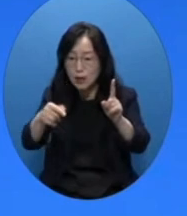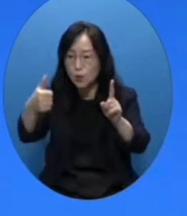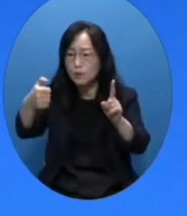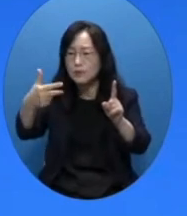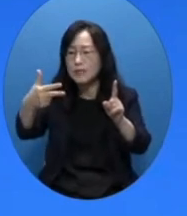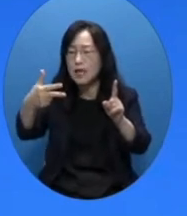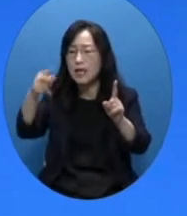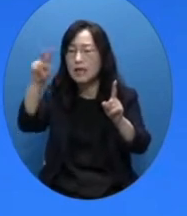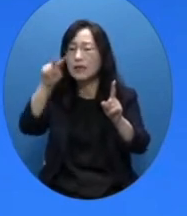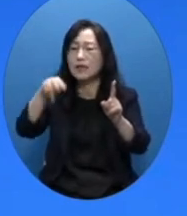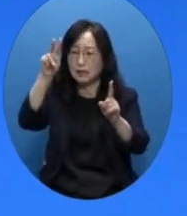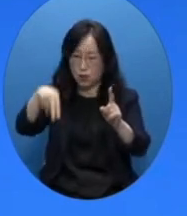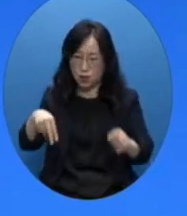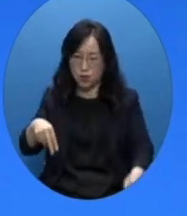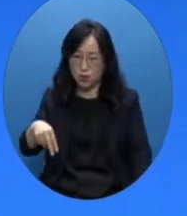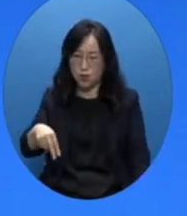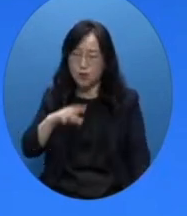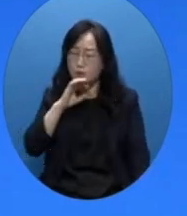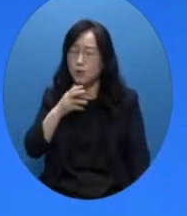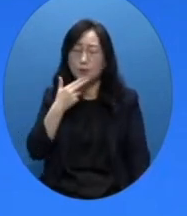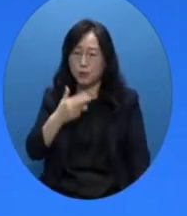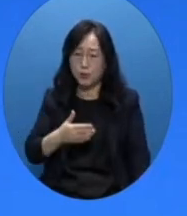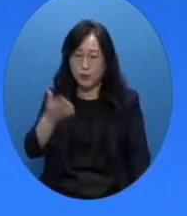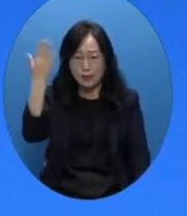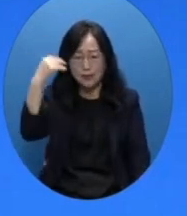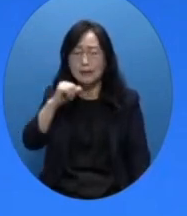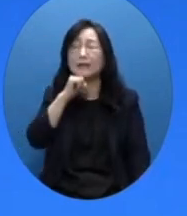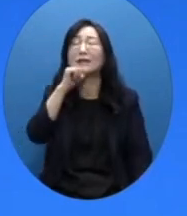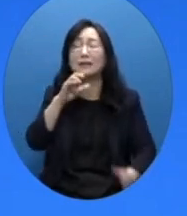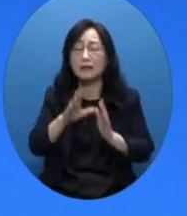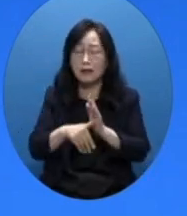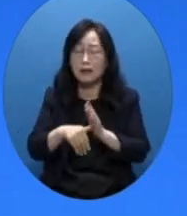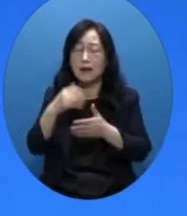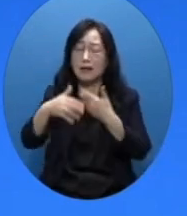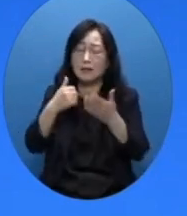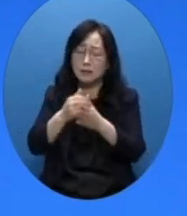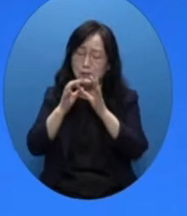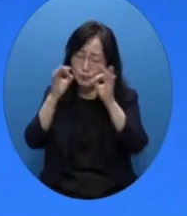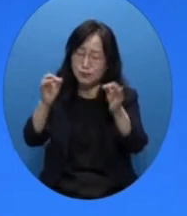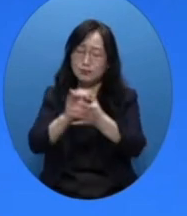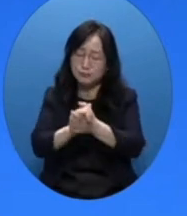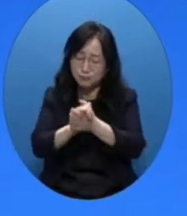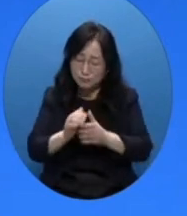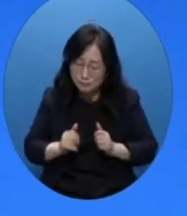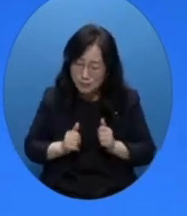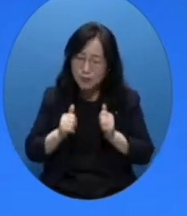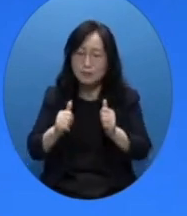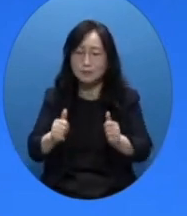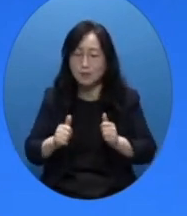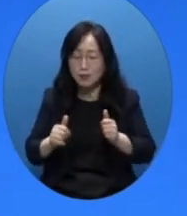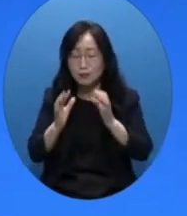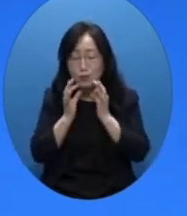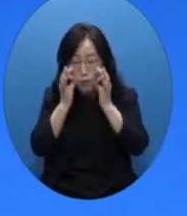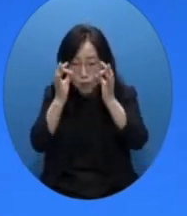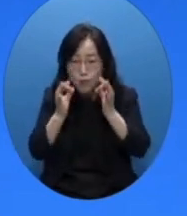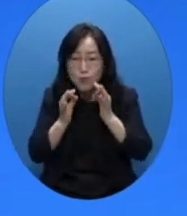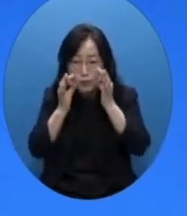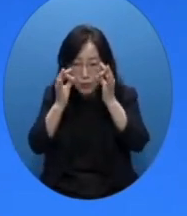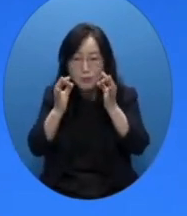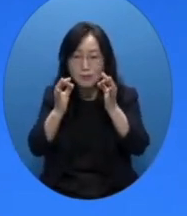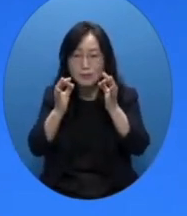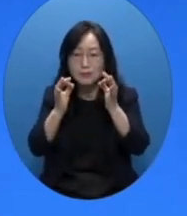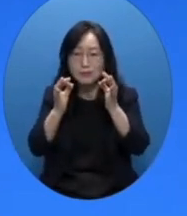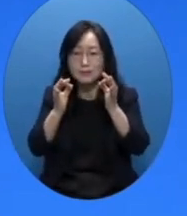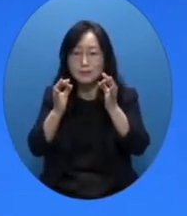57달러였습니다. 그때는 불평하지 않았습니다. 그때는 그저 주님 앞에 부르짖고 열심히 노력하고